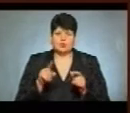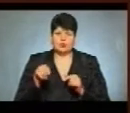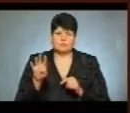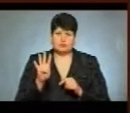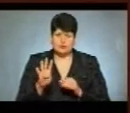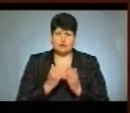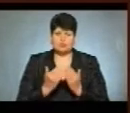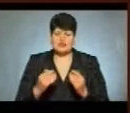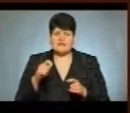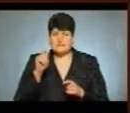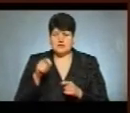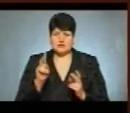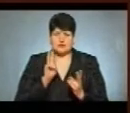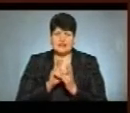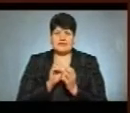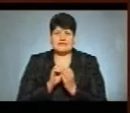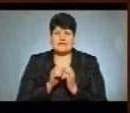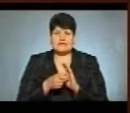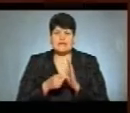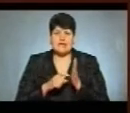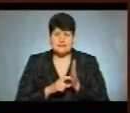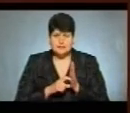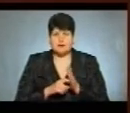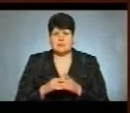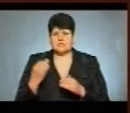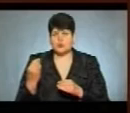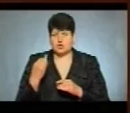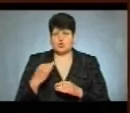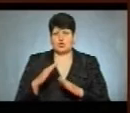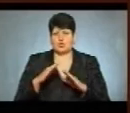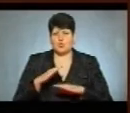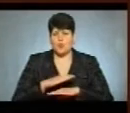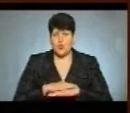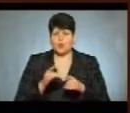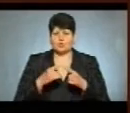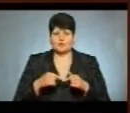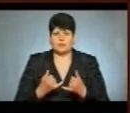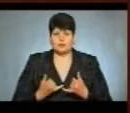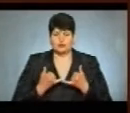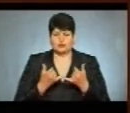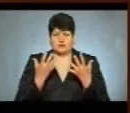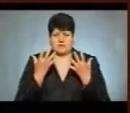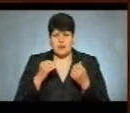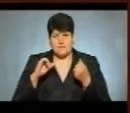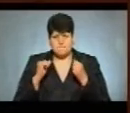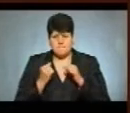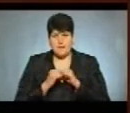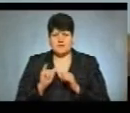війни вона зустрілася з десятикласниками. Історичний урок організували до Дня пам'яті та примирення.